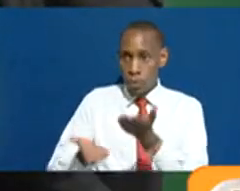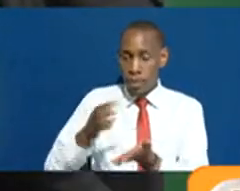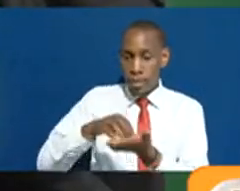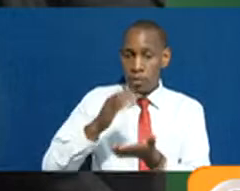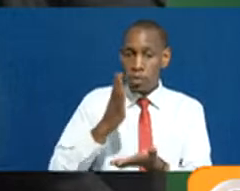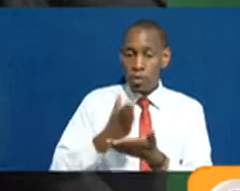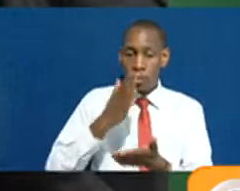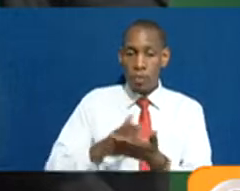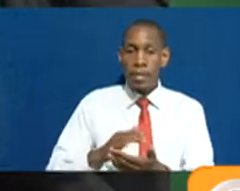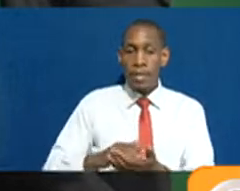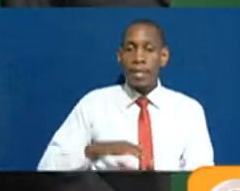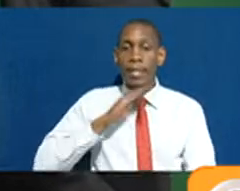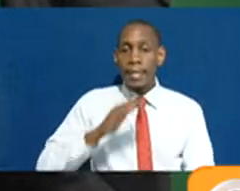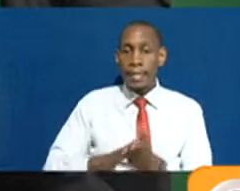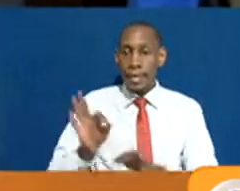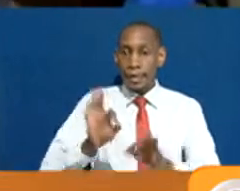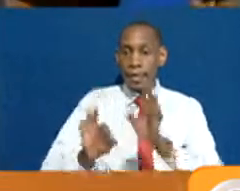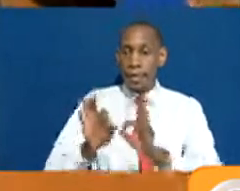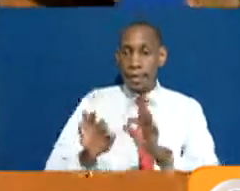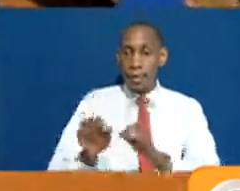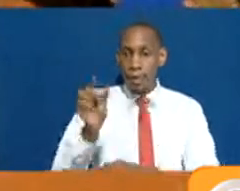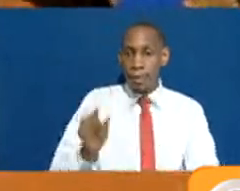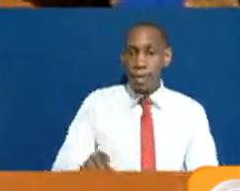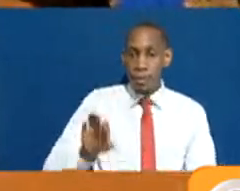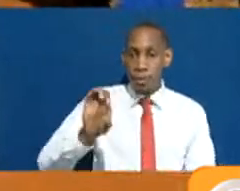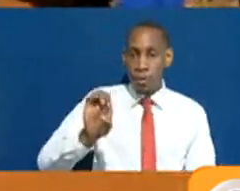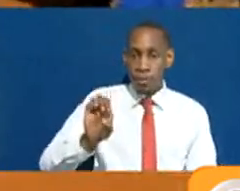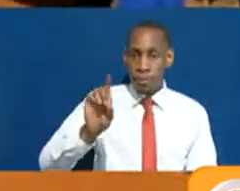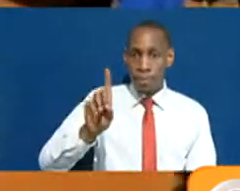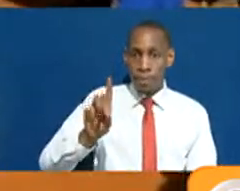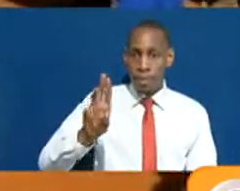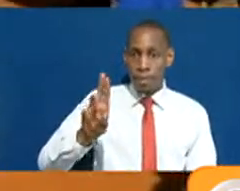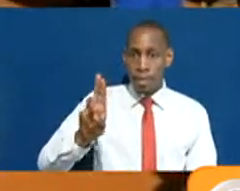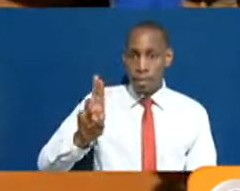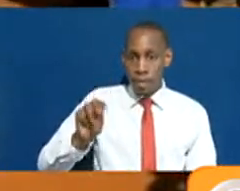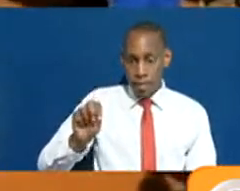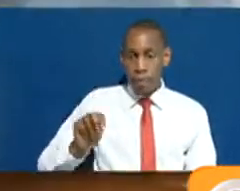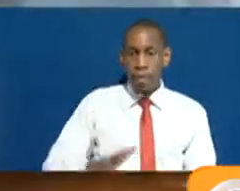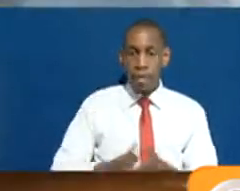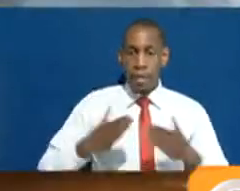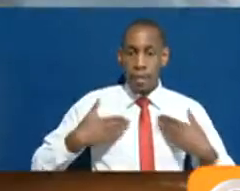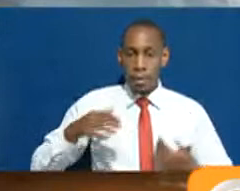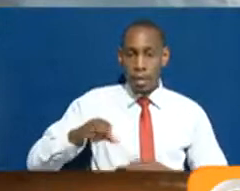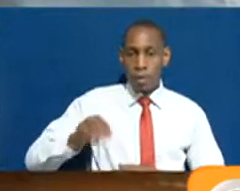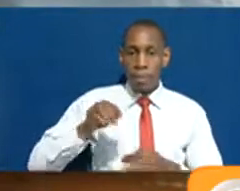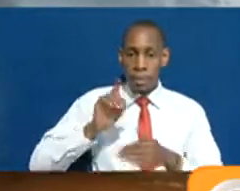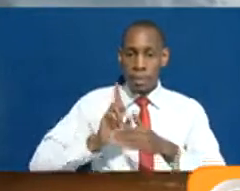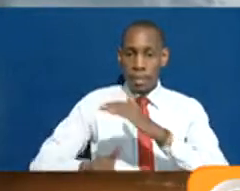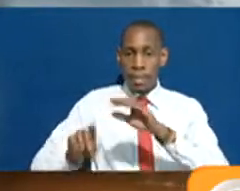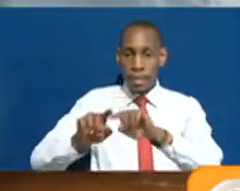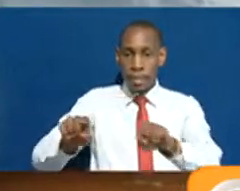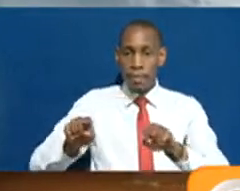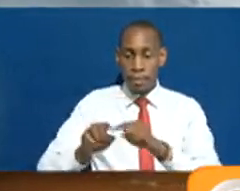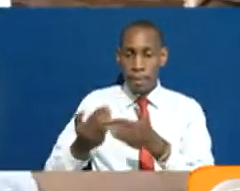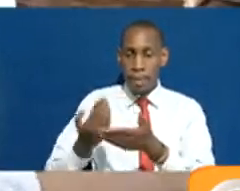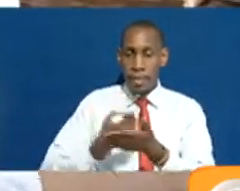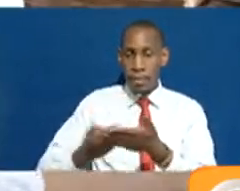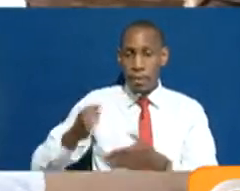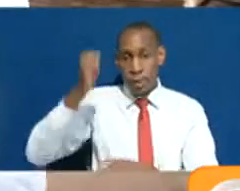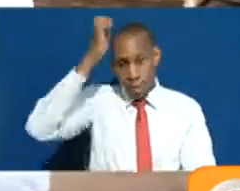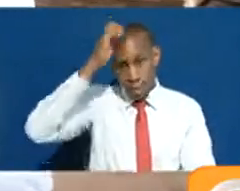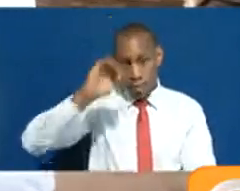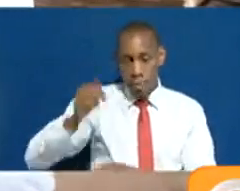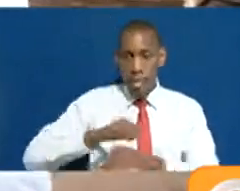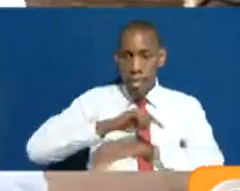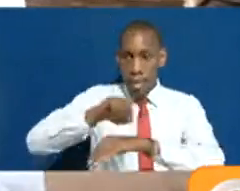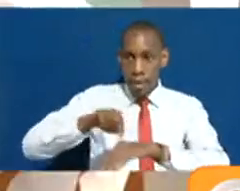cha mwanamtindo Edwin Kiproti Chiloba, ambaye mwili wake ulipatikana kwenye sanduku Jumatano iliyopita mjini Eldoret. Na baada ya saa